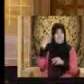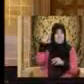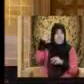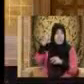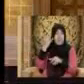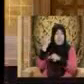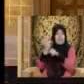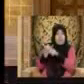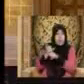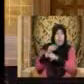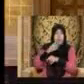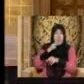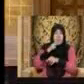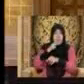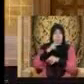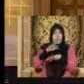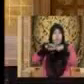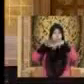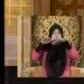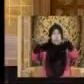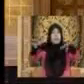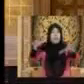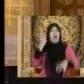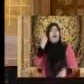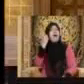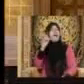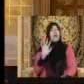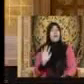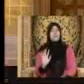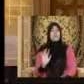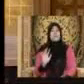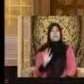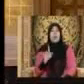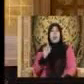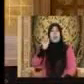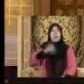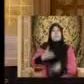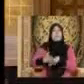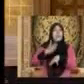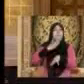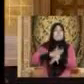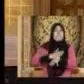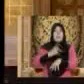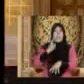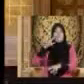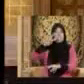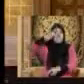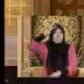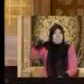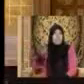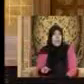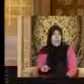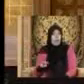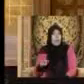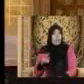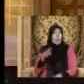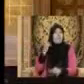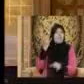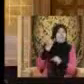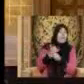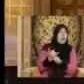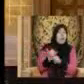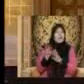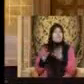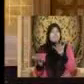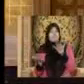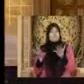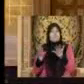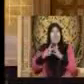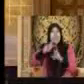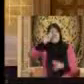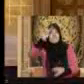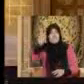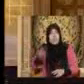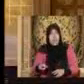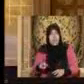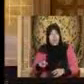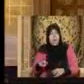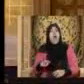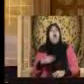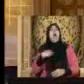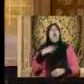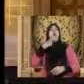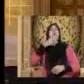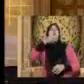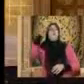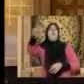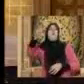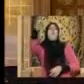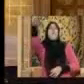يجوز أن تنقل خبرا إلا متى تأكدت منه وتأكدت من صلوحيتك في نقل الخبر. يعني مش أنه فما